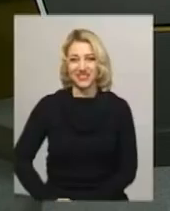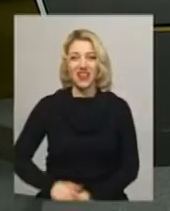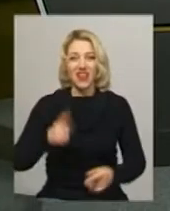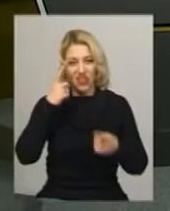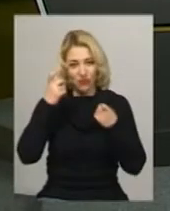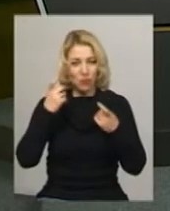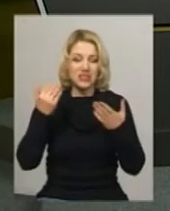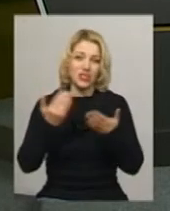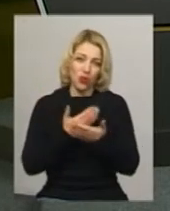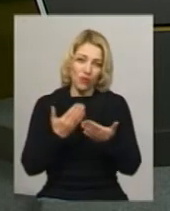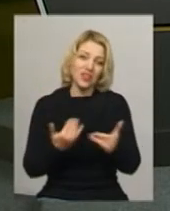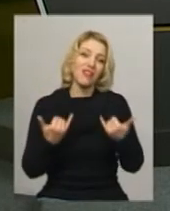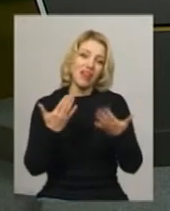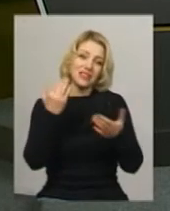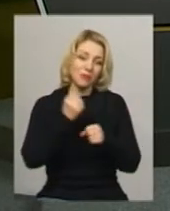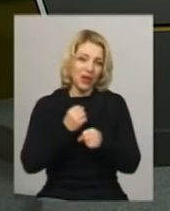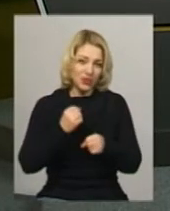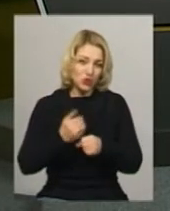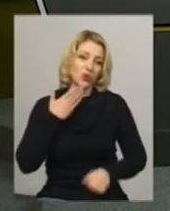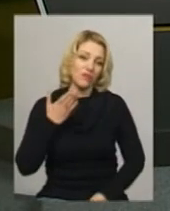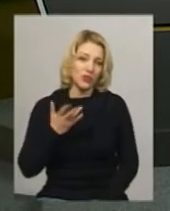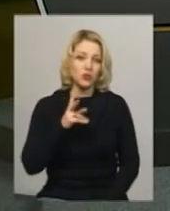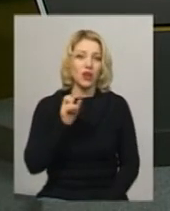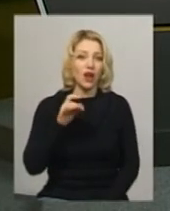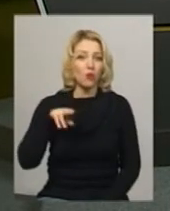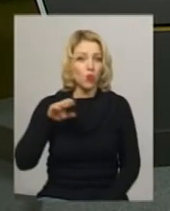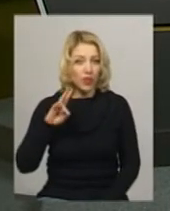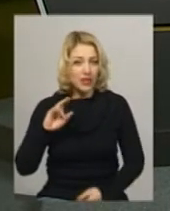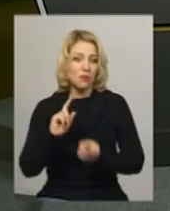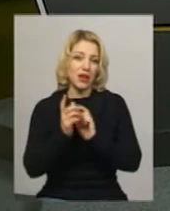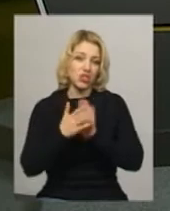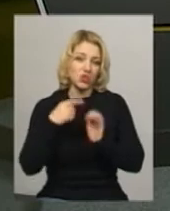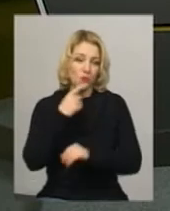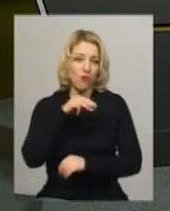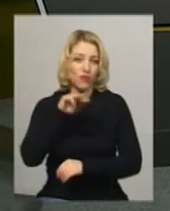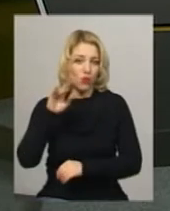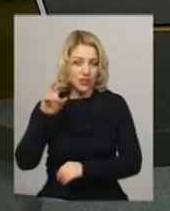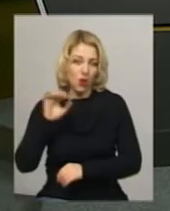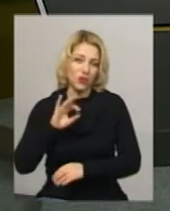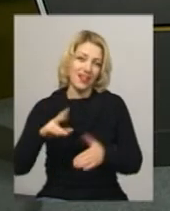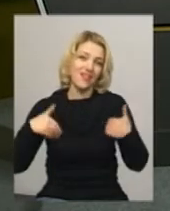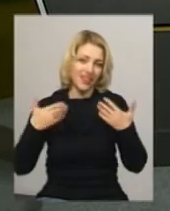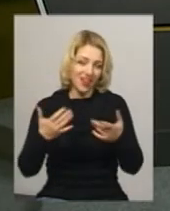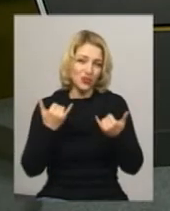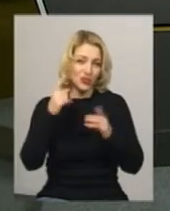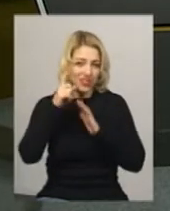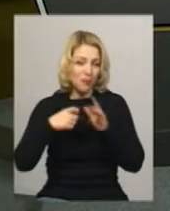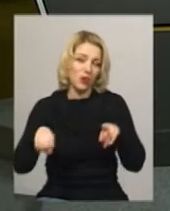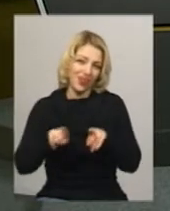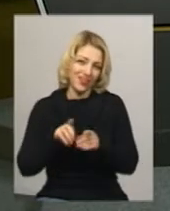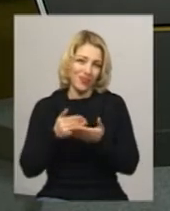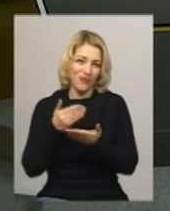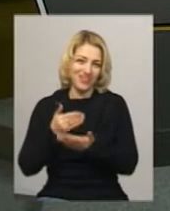ефірі інформаційний випуск новин. У студії для вас працюють ведуча Олександра Карпунець, перекладна жестову мову Оксана Фіновської. Вітаю! Сьогодні ви дізнаєтесь про